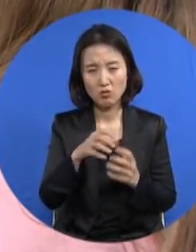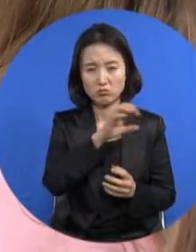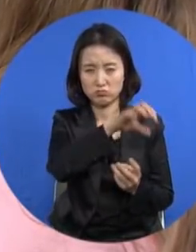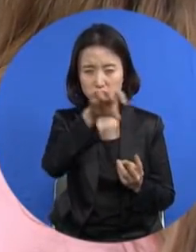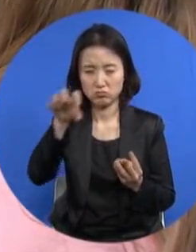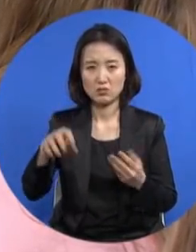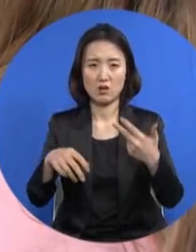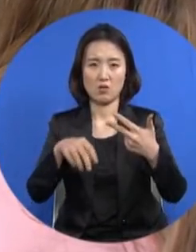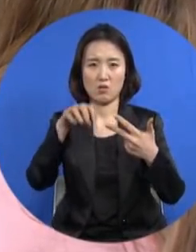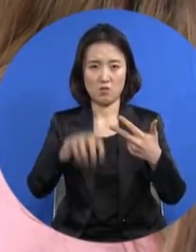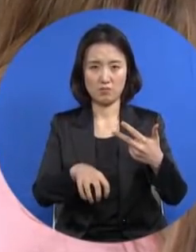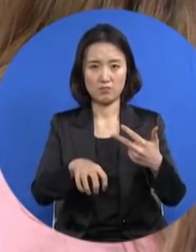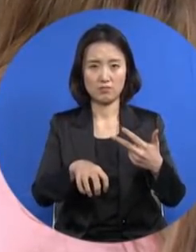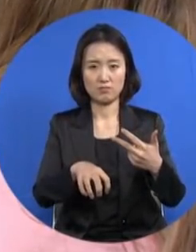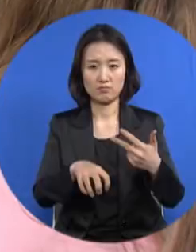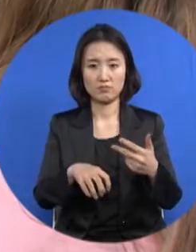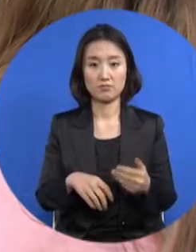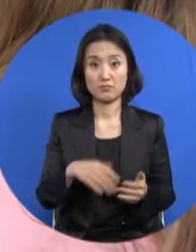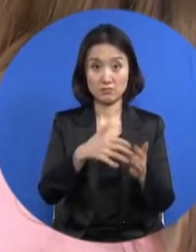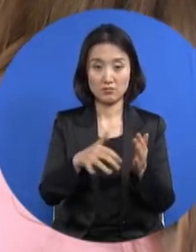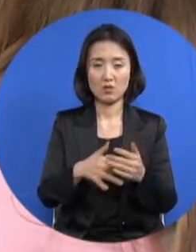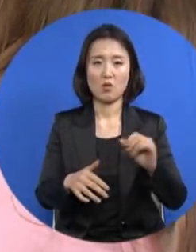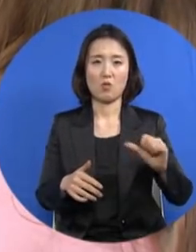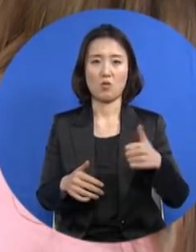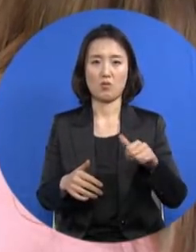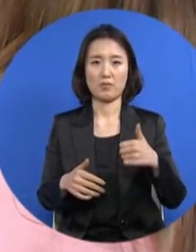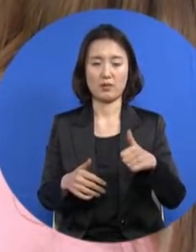있는데요. 매장은 500개인데요.